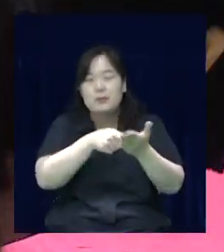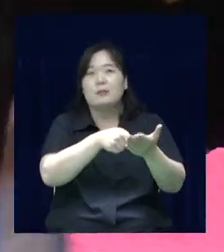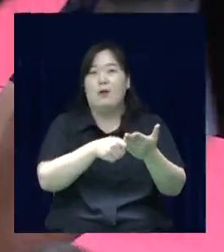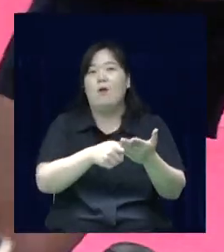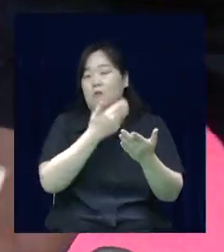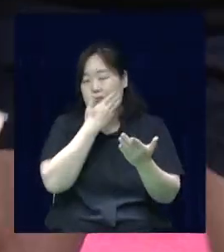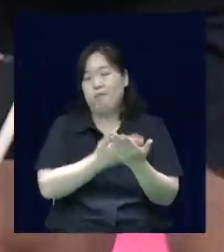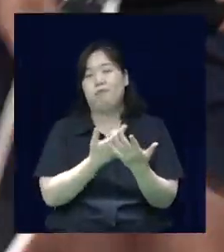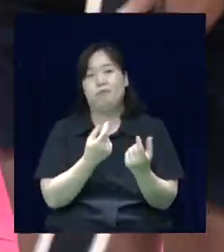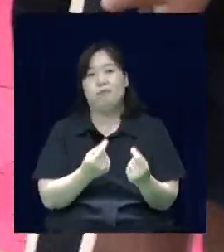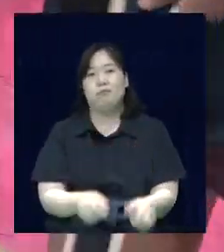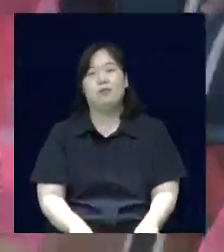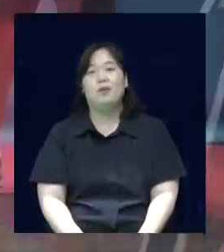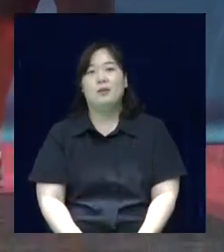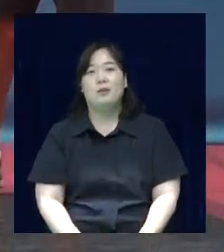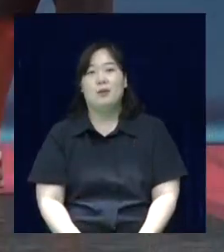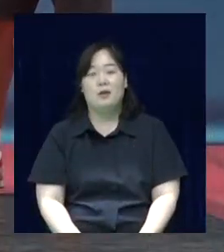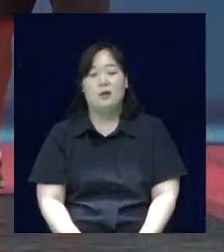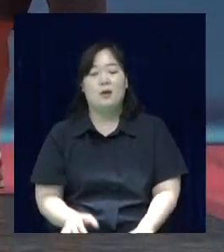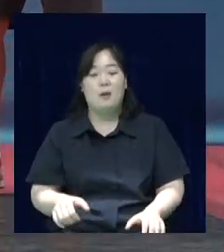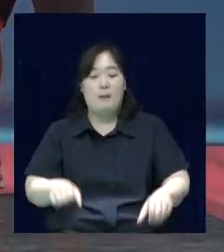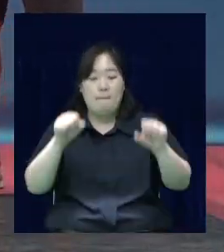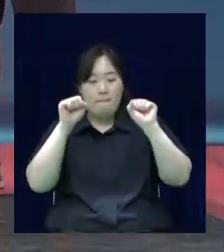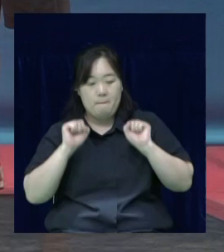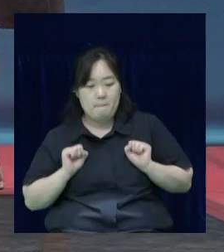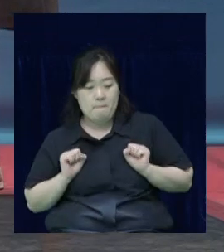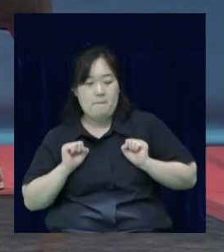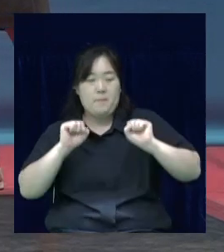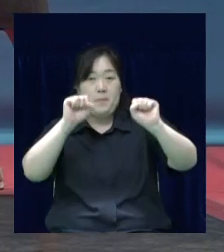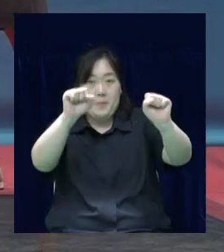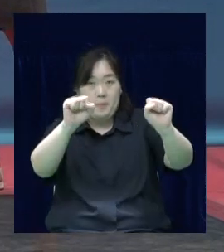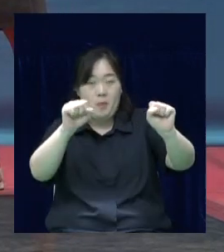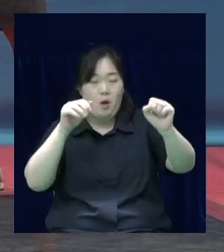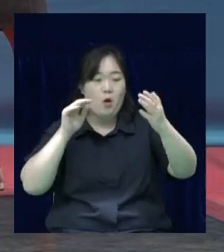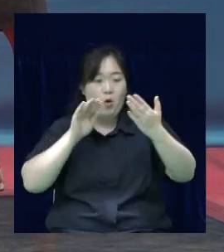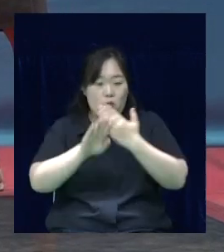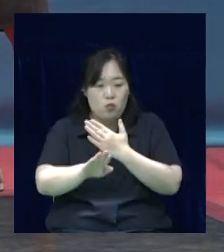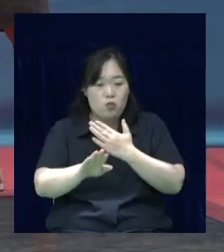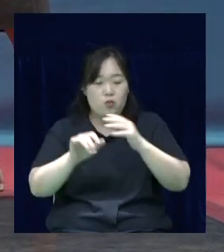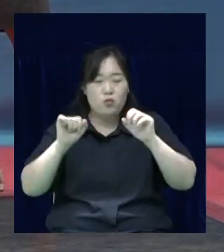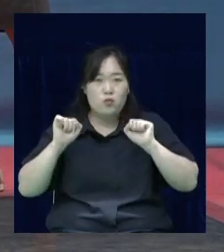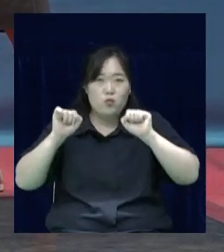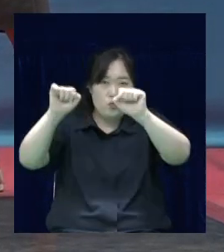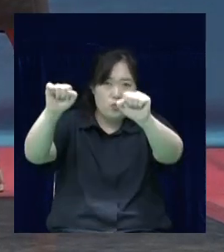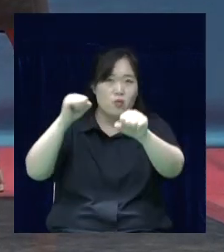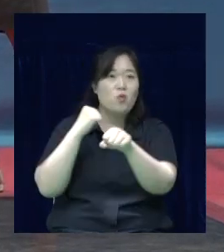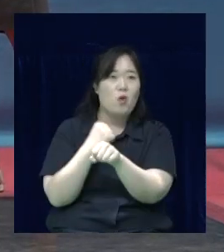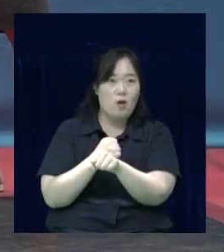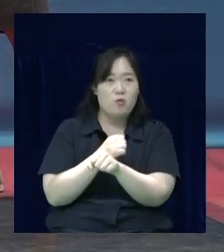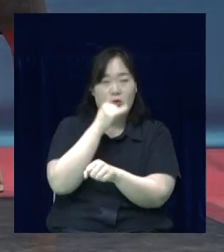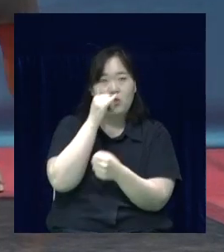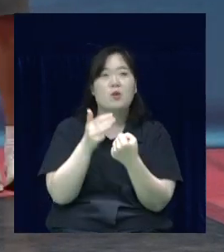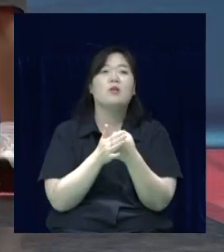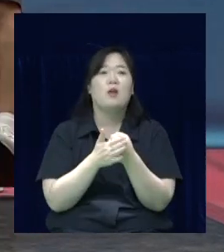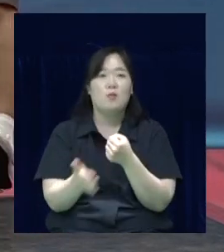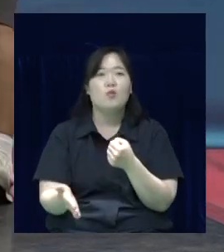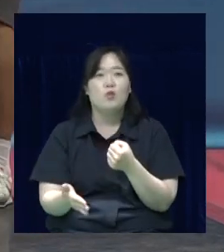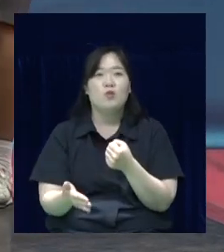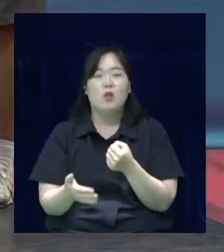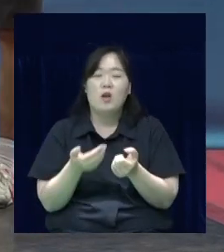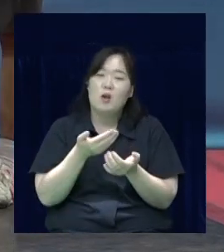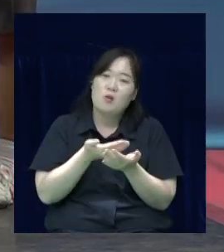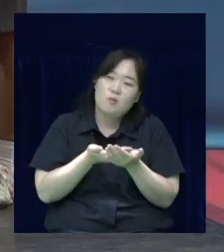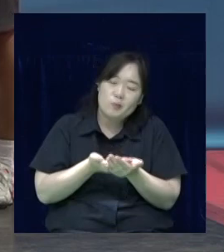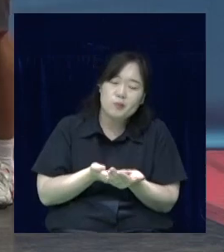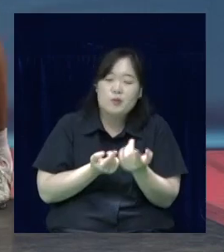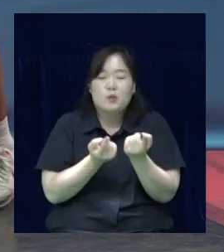그렇죠. 그리고 어찌 됐든 간에 이제 파워리프팅 이후에 또 웨이트까지 진행이 되기 때문에 그 토탈을 또 따져봐야 되기 예, 때문에 종합까지 다 생각하기 때문에 네. 너무 무리한